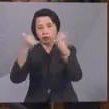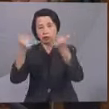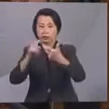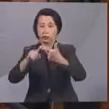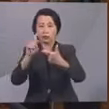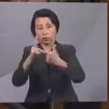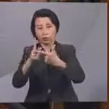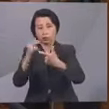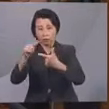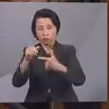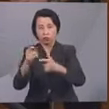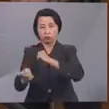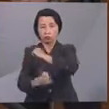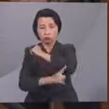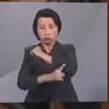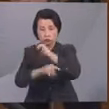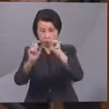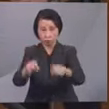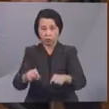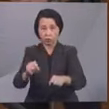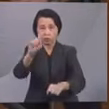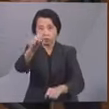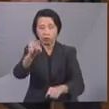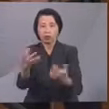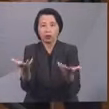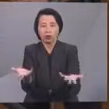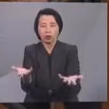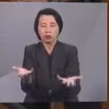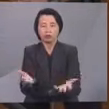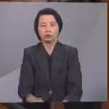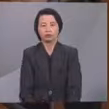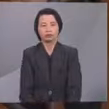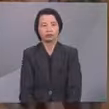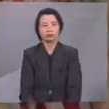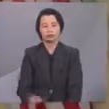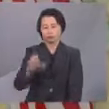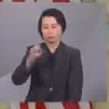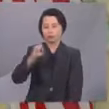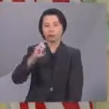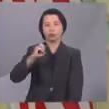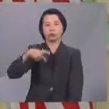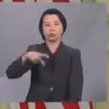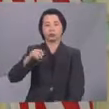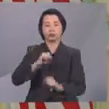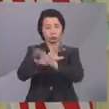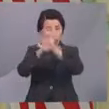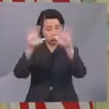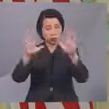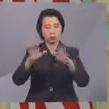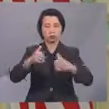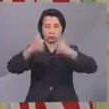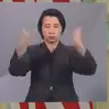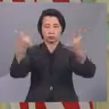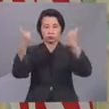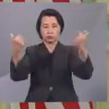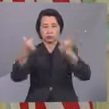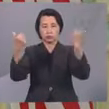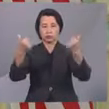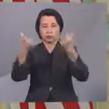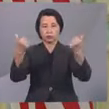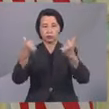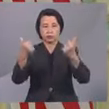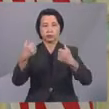kedua, bolehkah dia dikenakan tindakan? Okey. SOP jelas. Iaitu perayaan